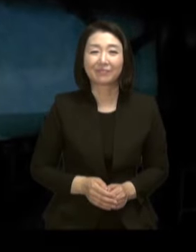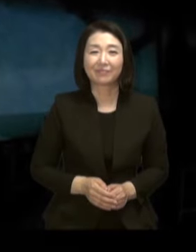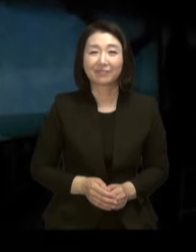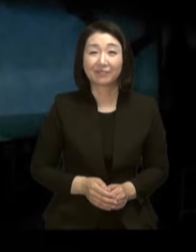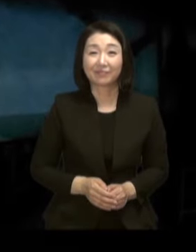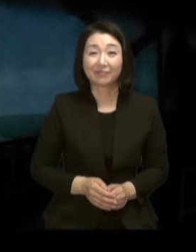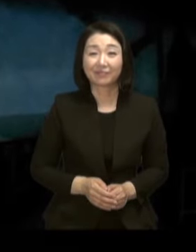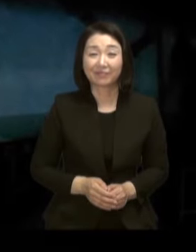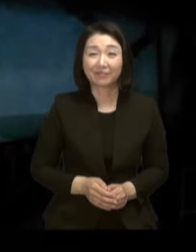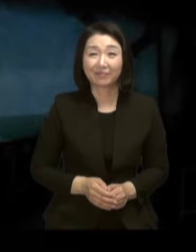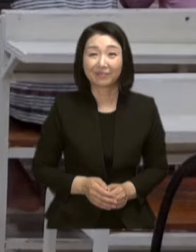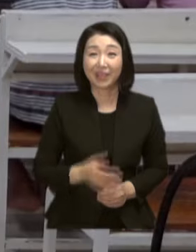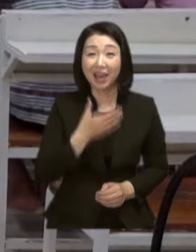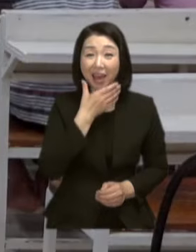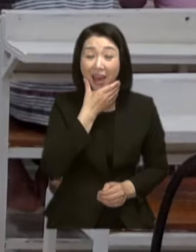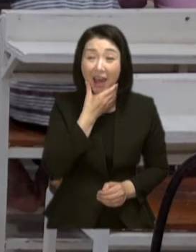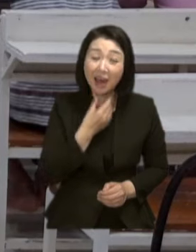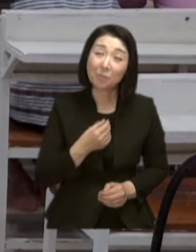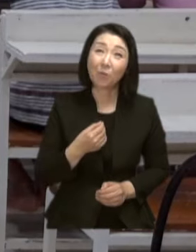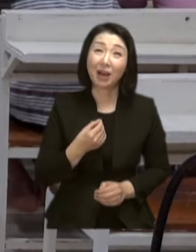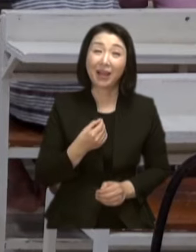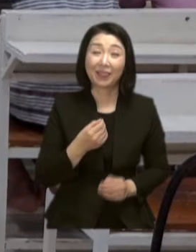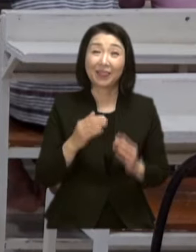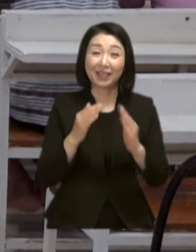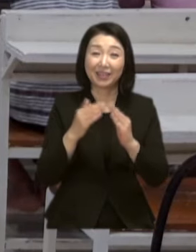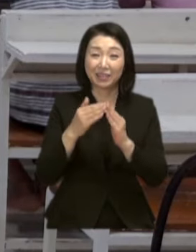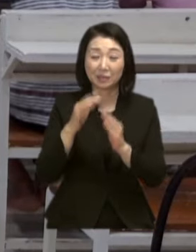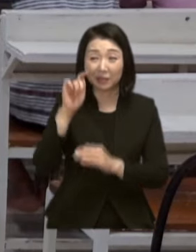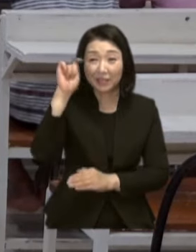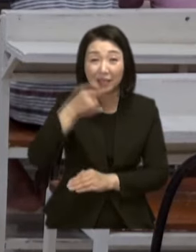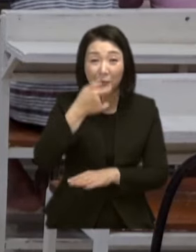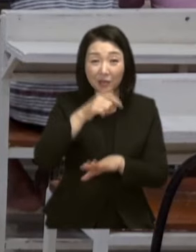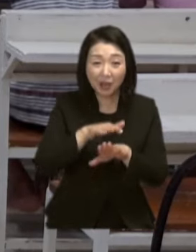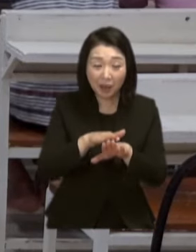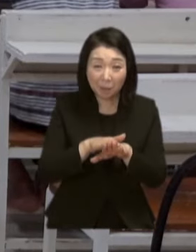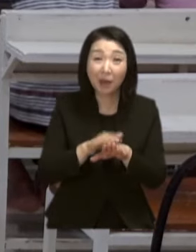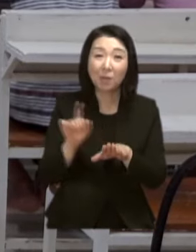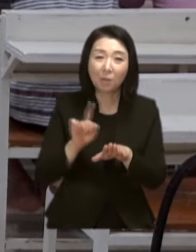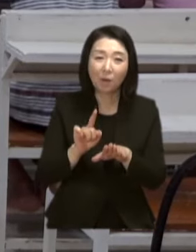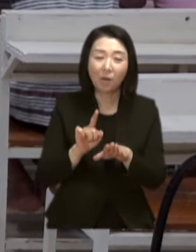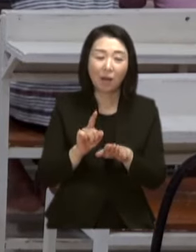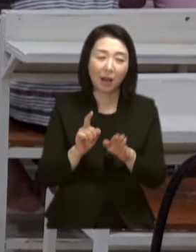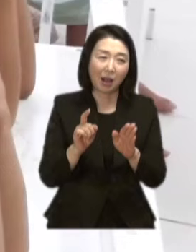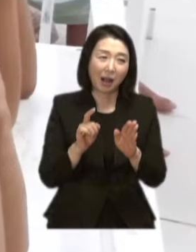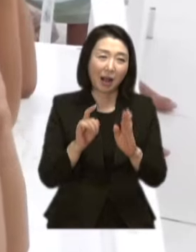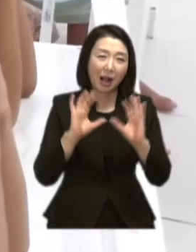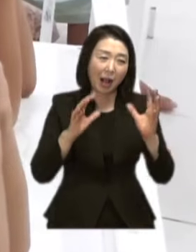그렇게 시작된 해피하우스의 새벽 예배는 아이들의 하나 된 기도 소리로 시작된다.